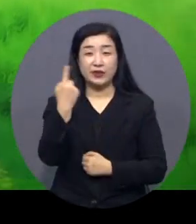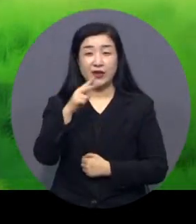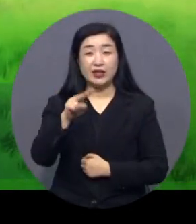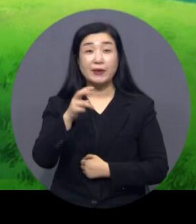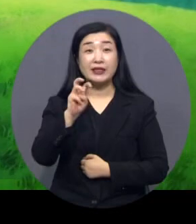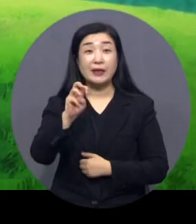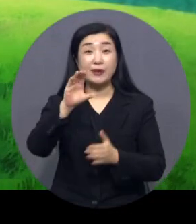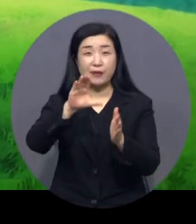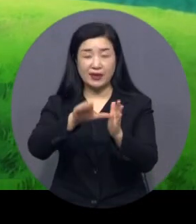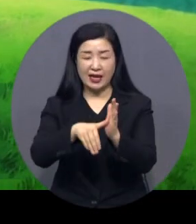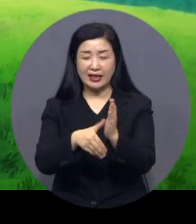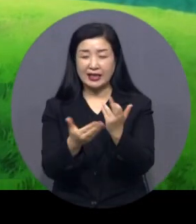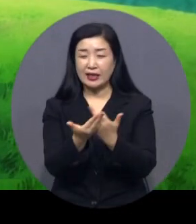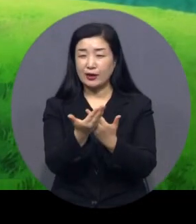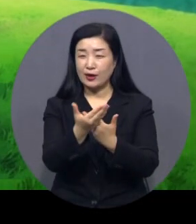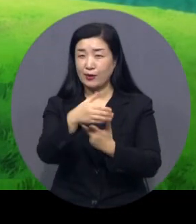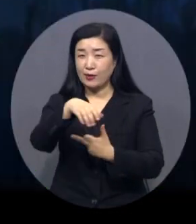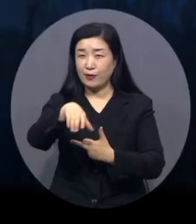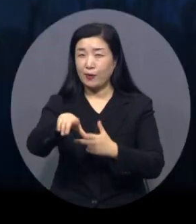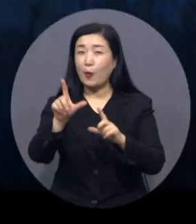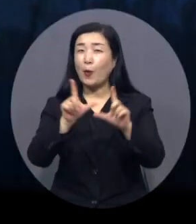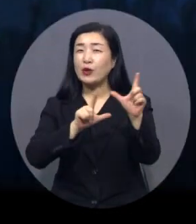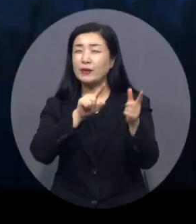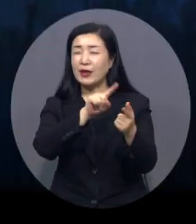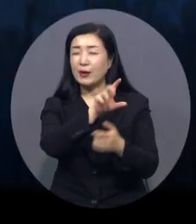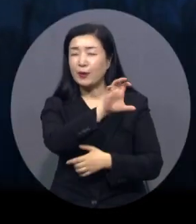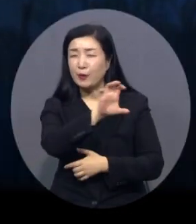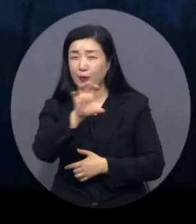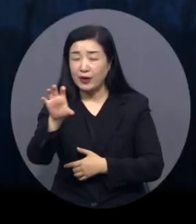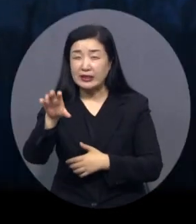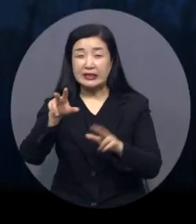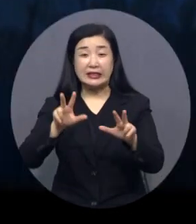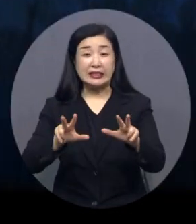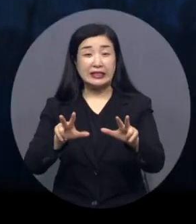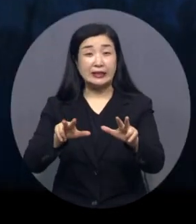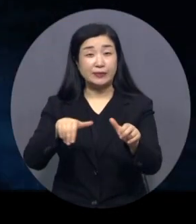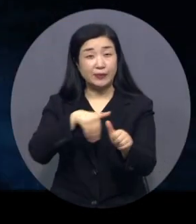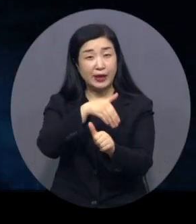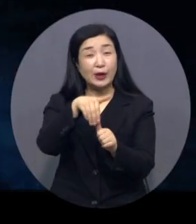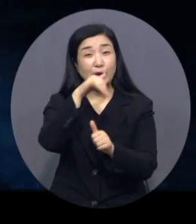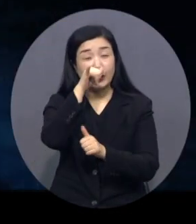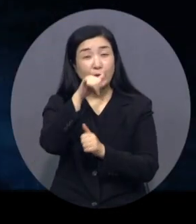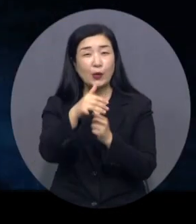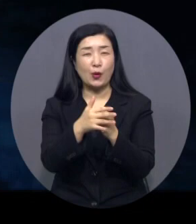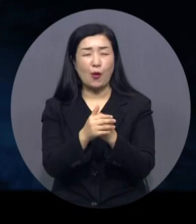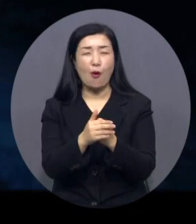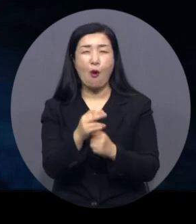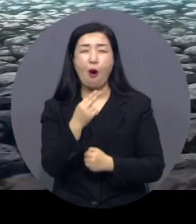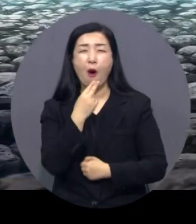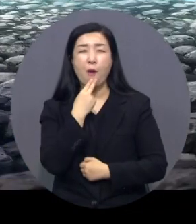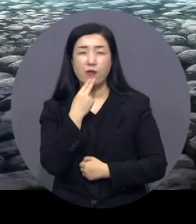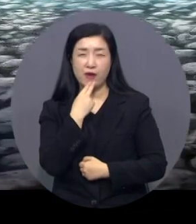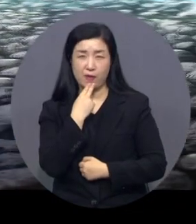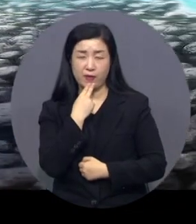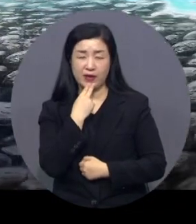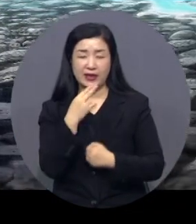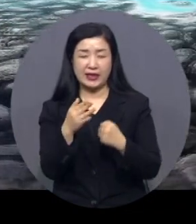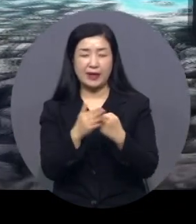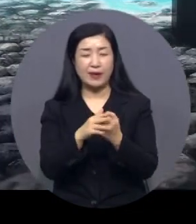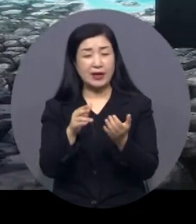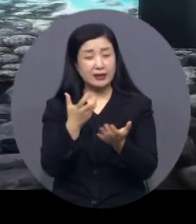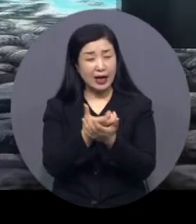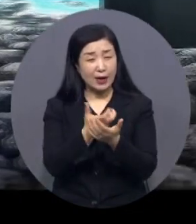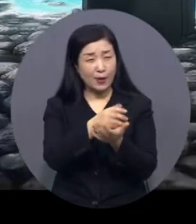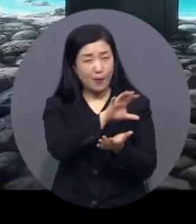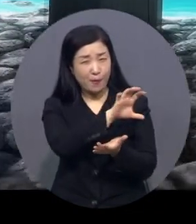1230년대의 당시 제주의 모습을 그리다 보니까 현재 있는 제주 배경도 있고 없어서 이제 자료를 바탕으로